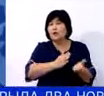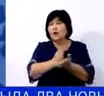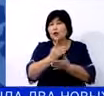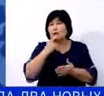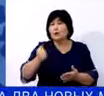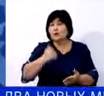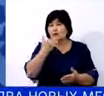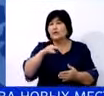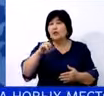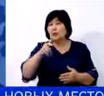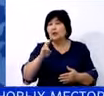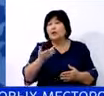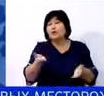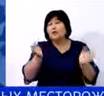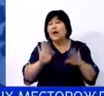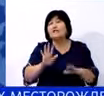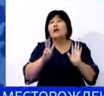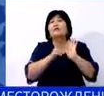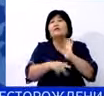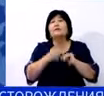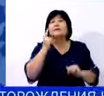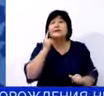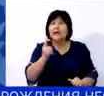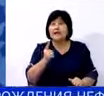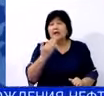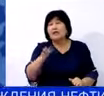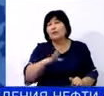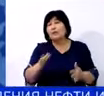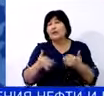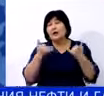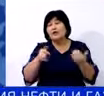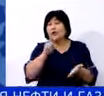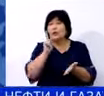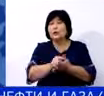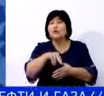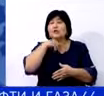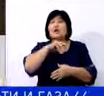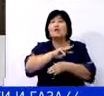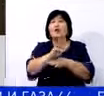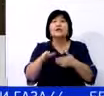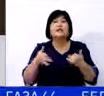этом полигоне. Сегодня их осталось 81. Им были оказаны должные почести.